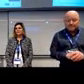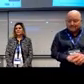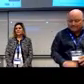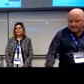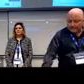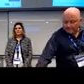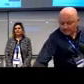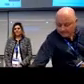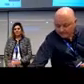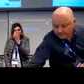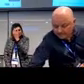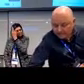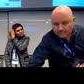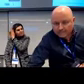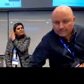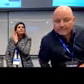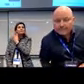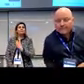Bois-de-Boulogne.